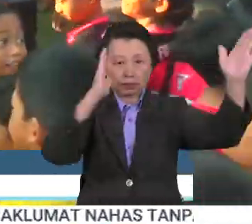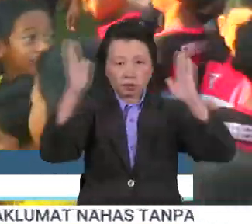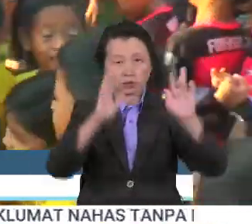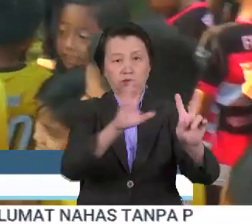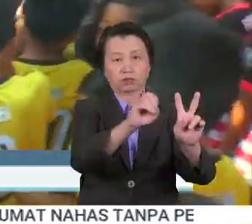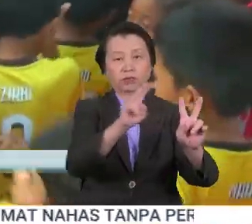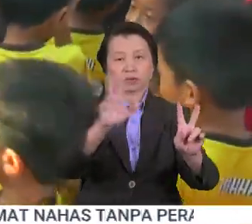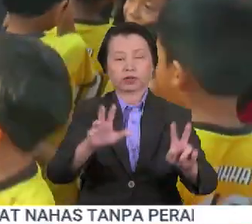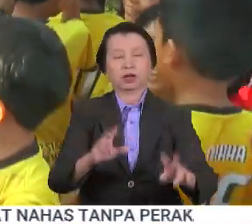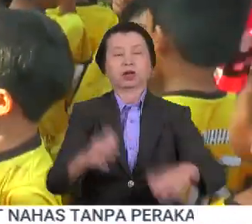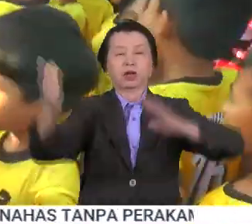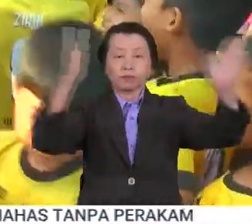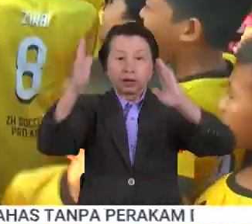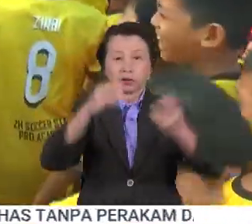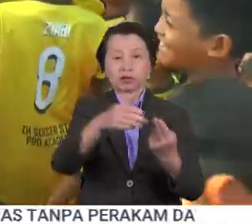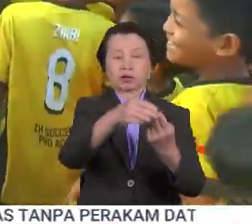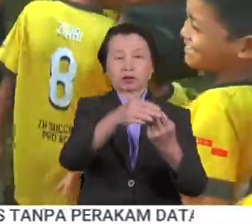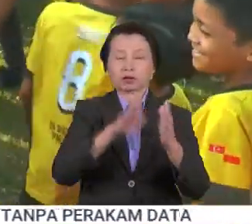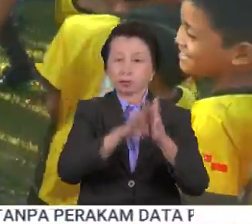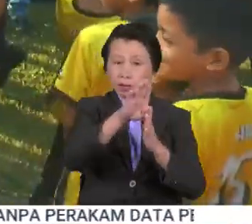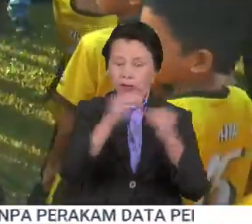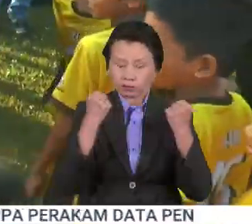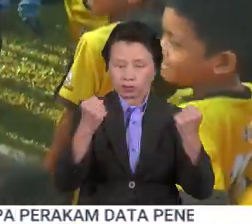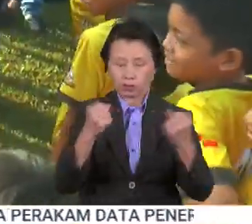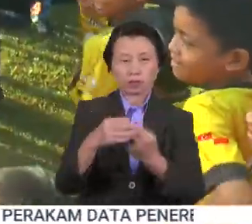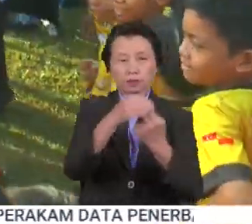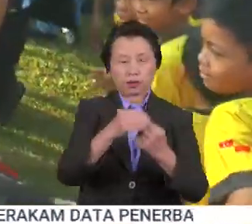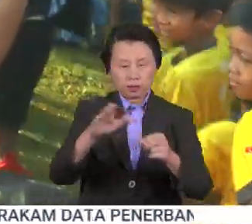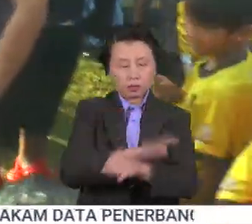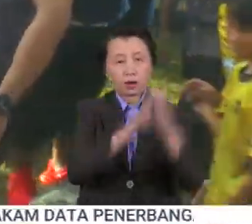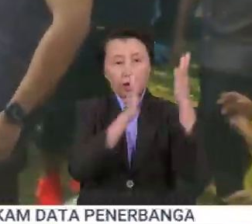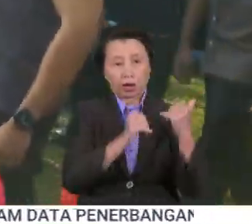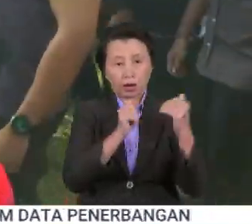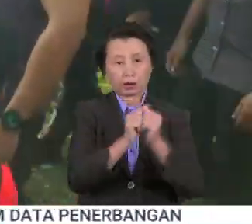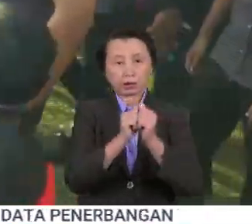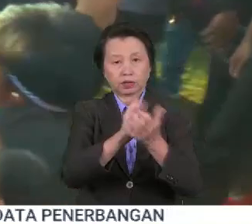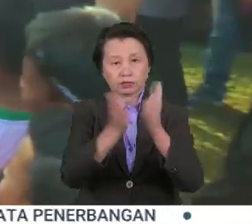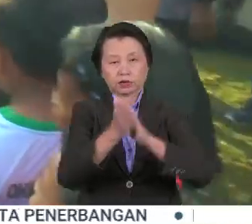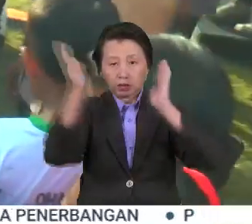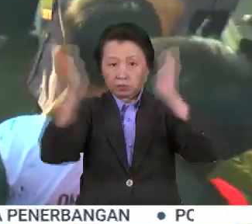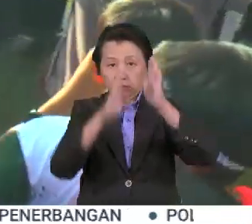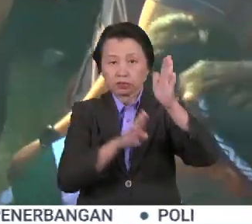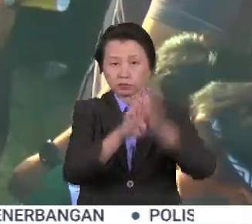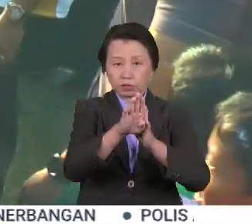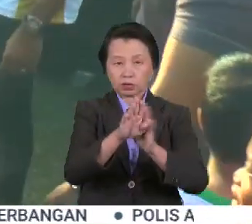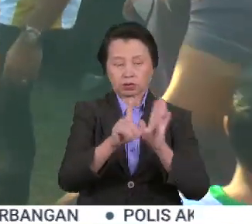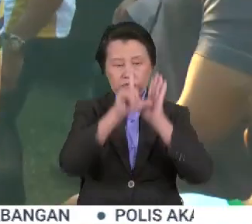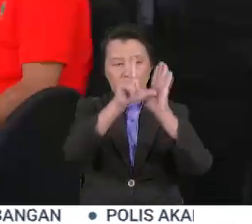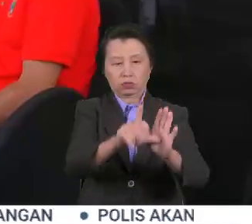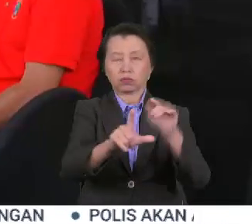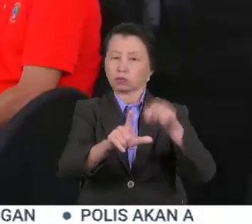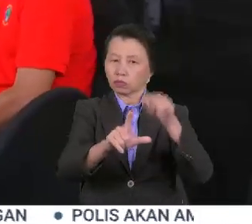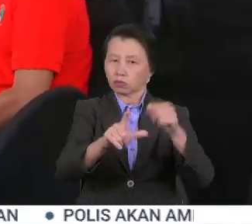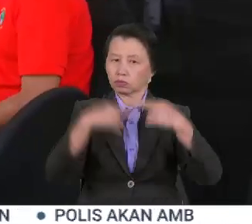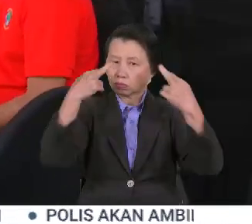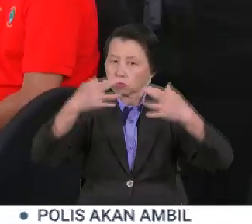2023 perpaduan penuhi harapan dengan mengangkat Malaysia Madani sebagai logo